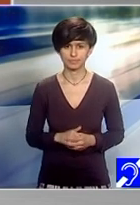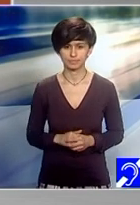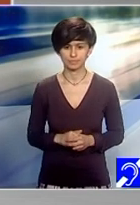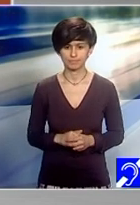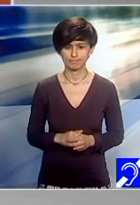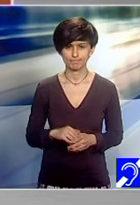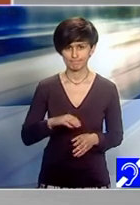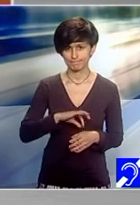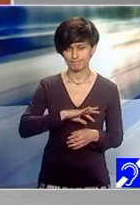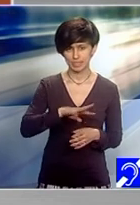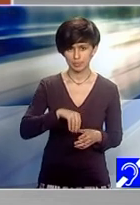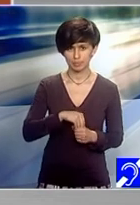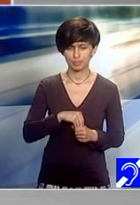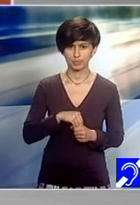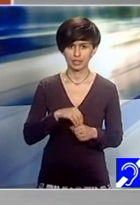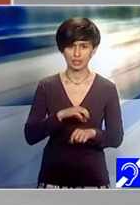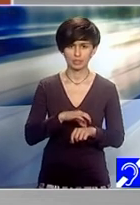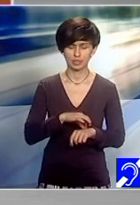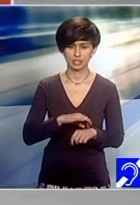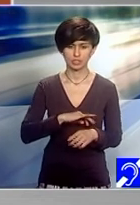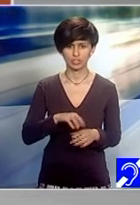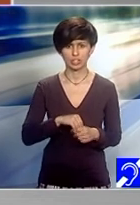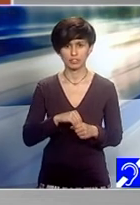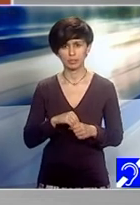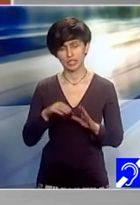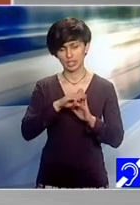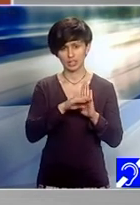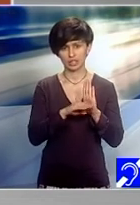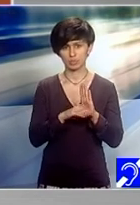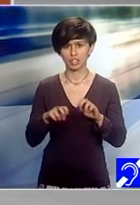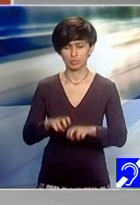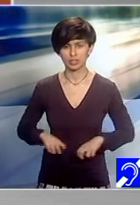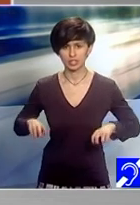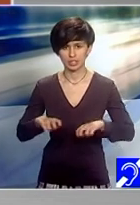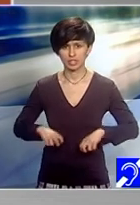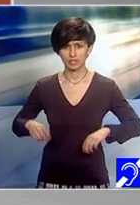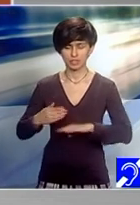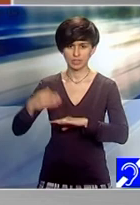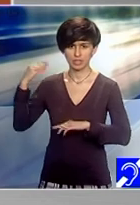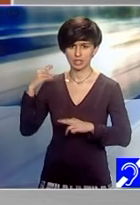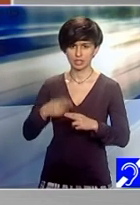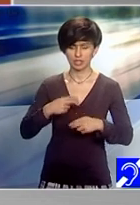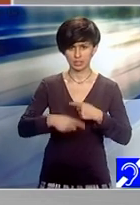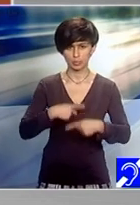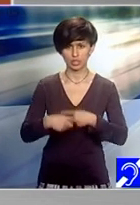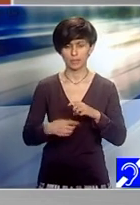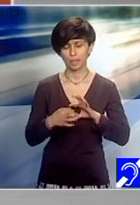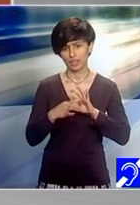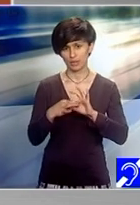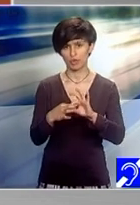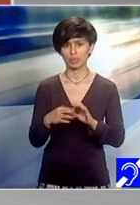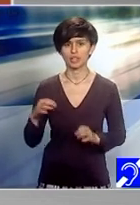Medicii de familie în programul standard de screening au cooperat cam jumătate dintre ei,